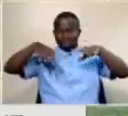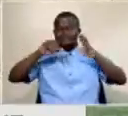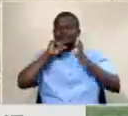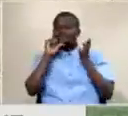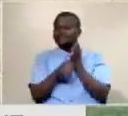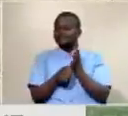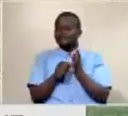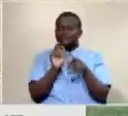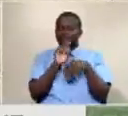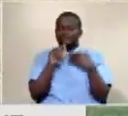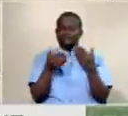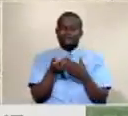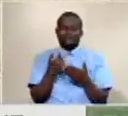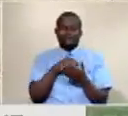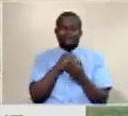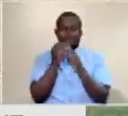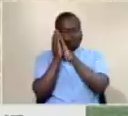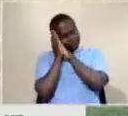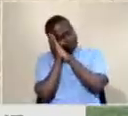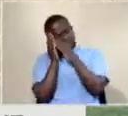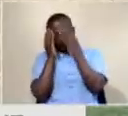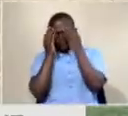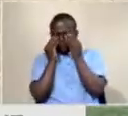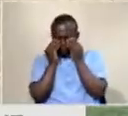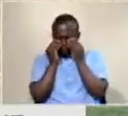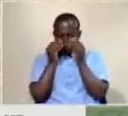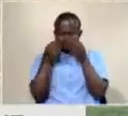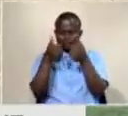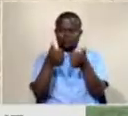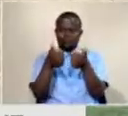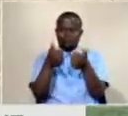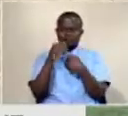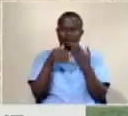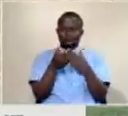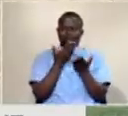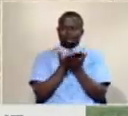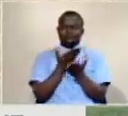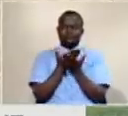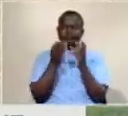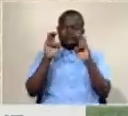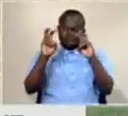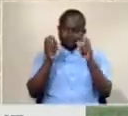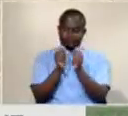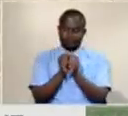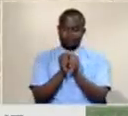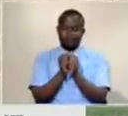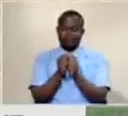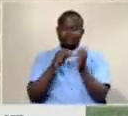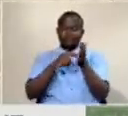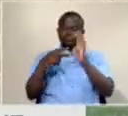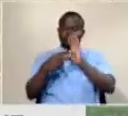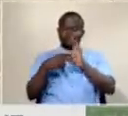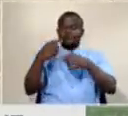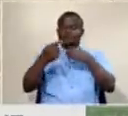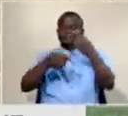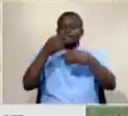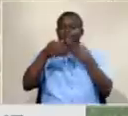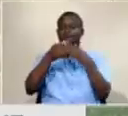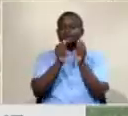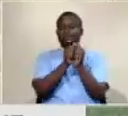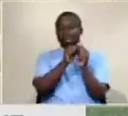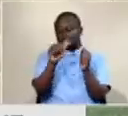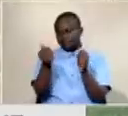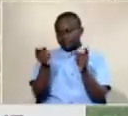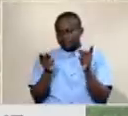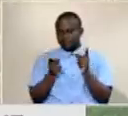nta kibazo buri muntu wese yasinziriye arasinzira neza ahubwo nkaba nsaba ko uyu mushinga wakomeza